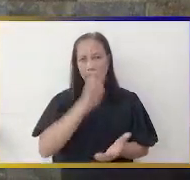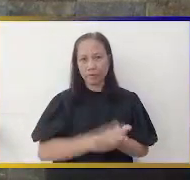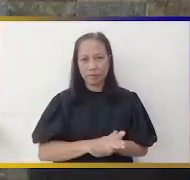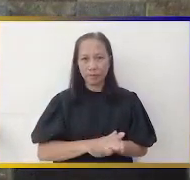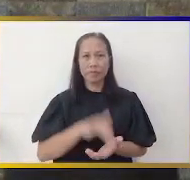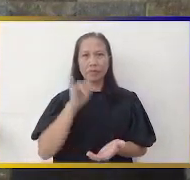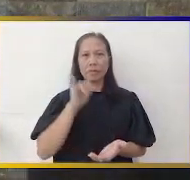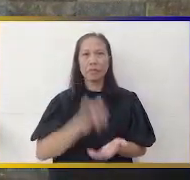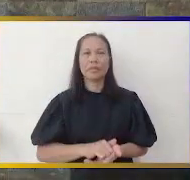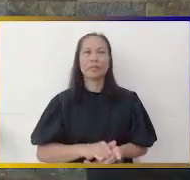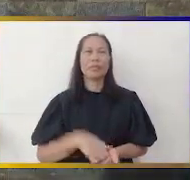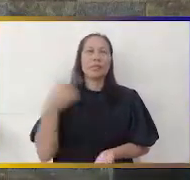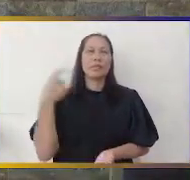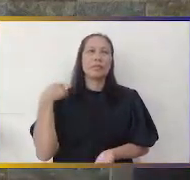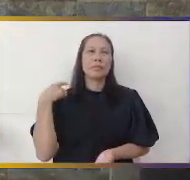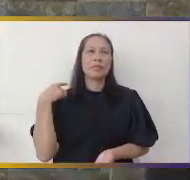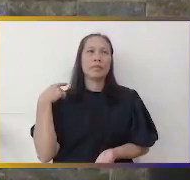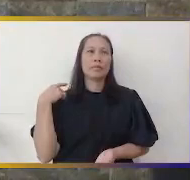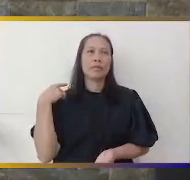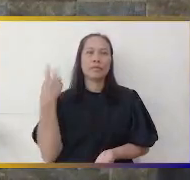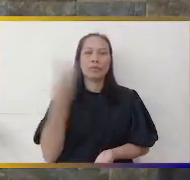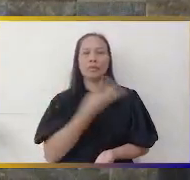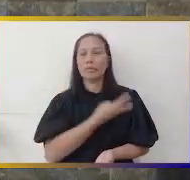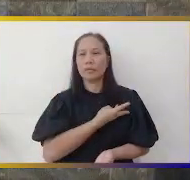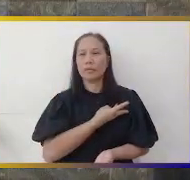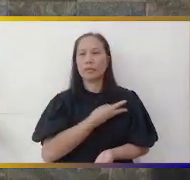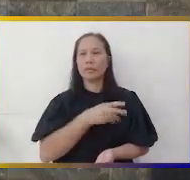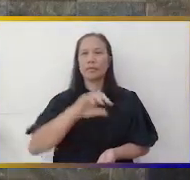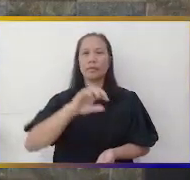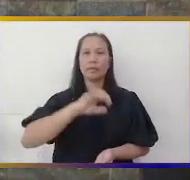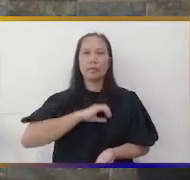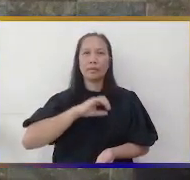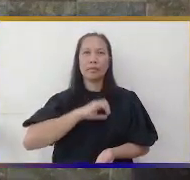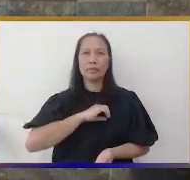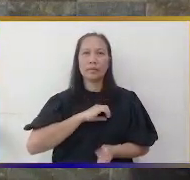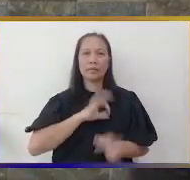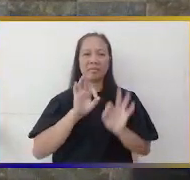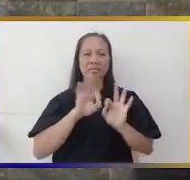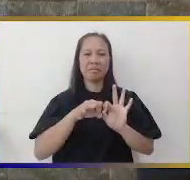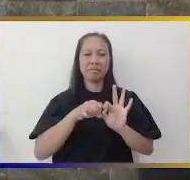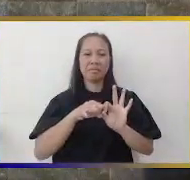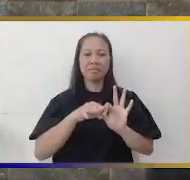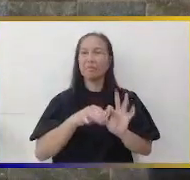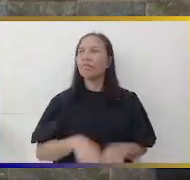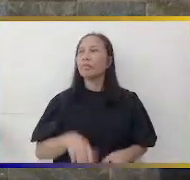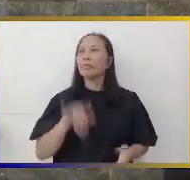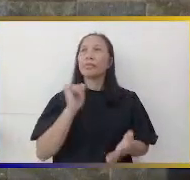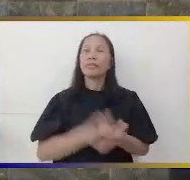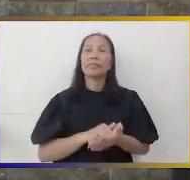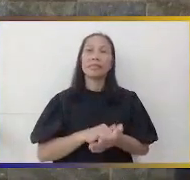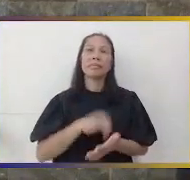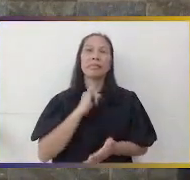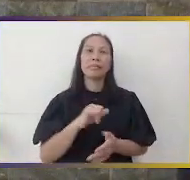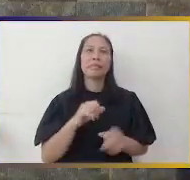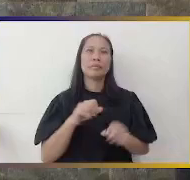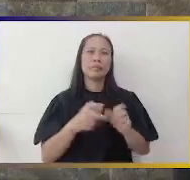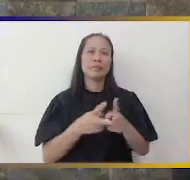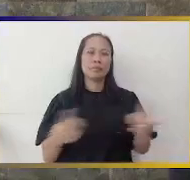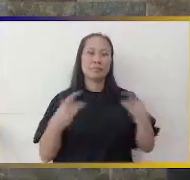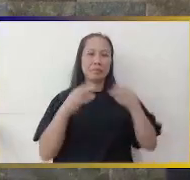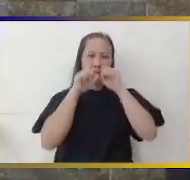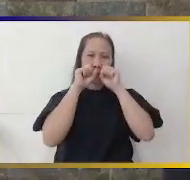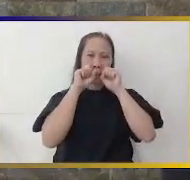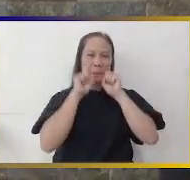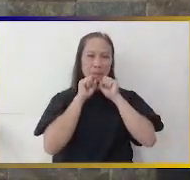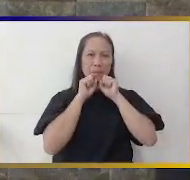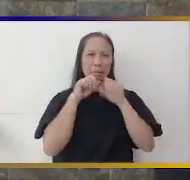nating interpretasyon and that is the saddest part of our life pag ininterpret po natin ang sarili natin ang